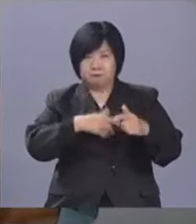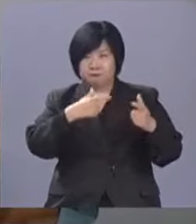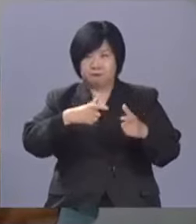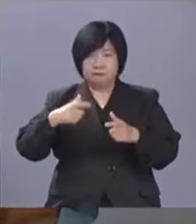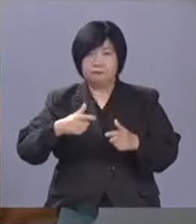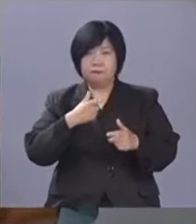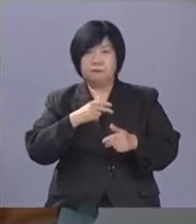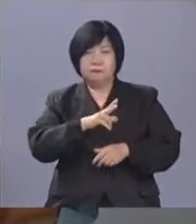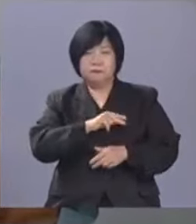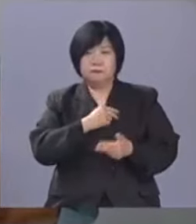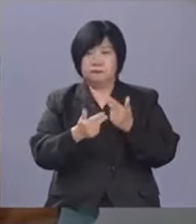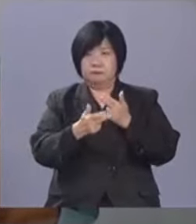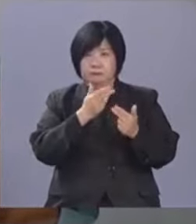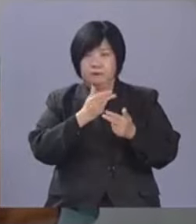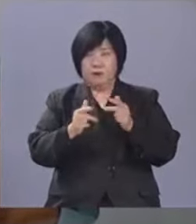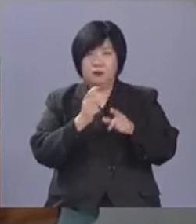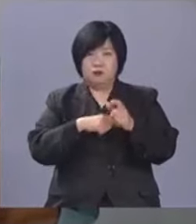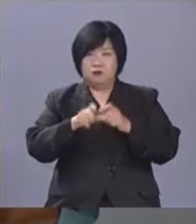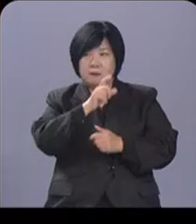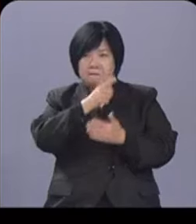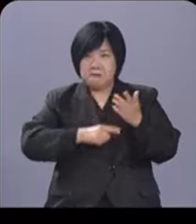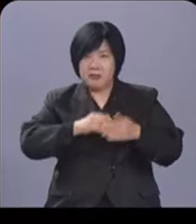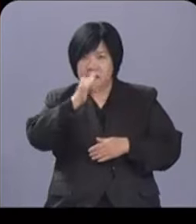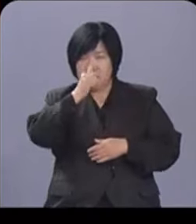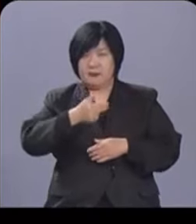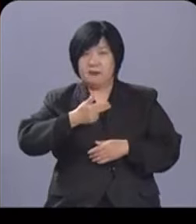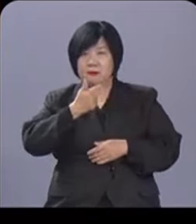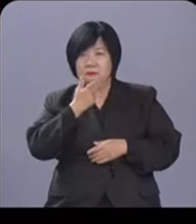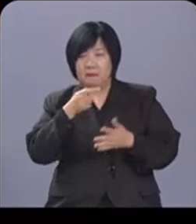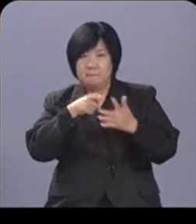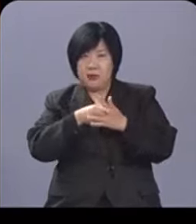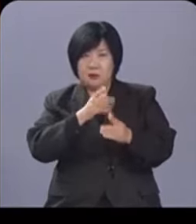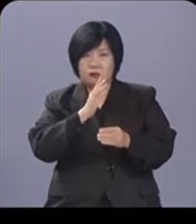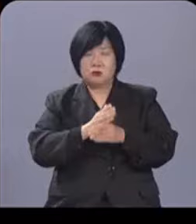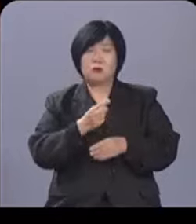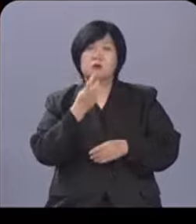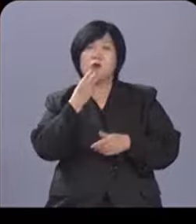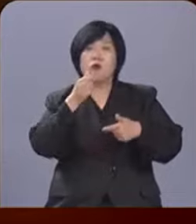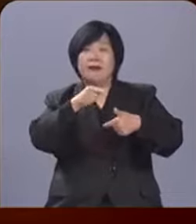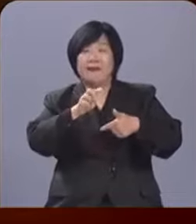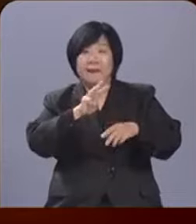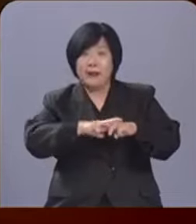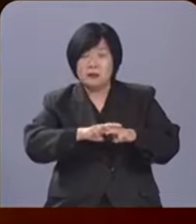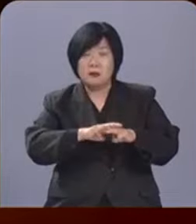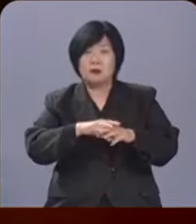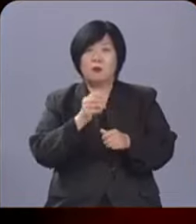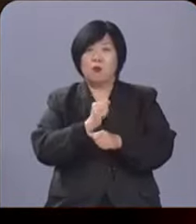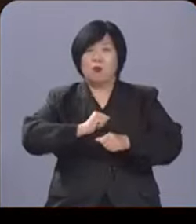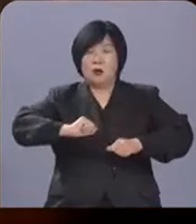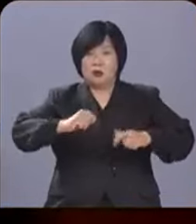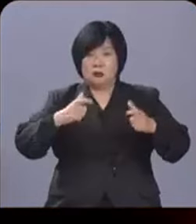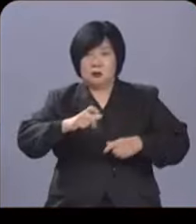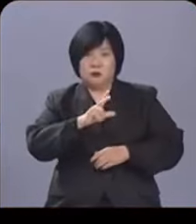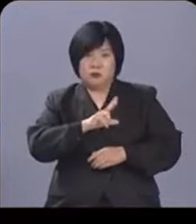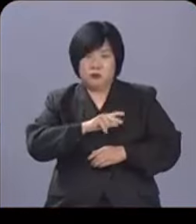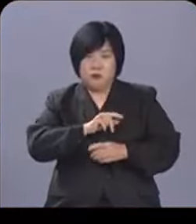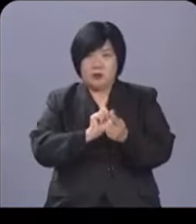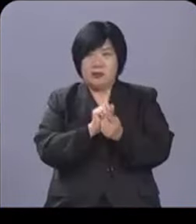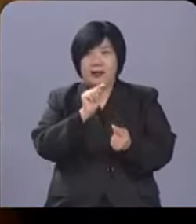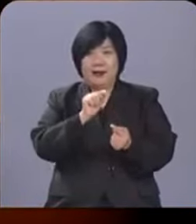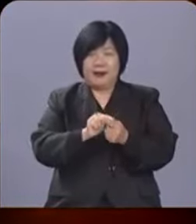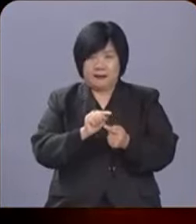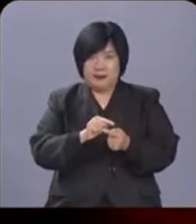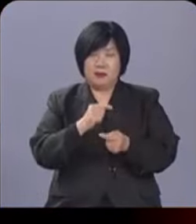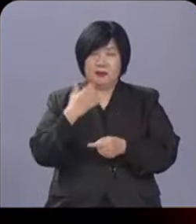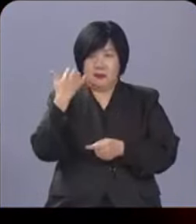협의에는 추가 피해 연왕을 파악하고 있습니다 또 최근 서울과 대전 등에서도 광역 기초 의원들을 상대로 한 페이크